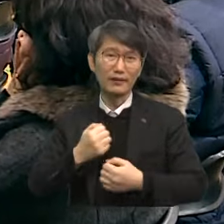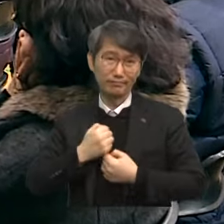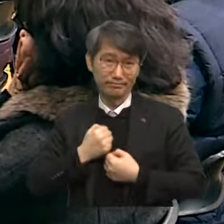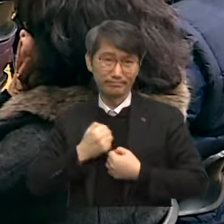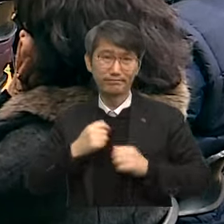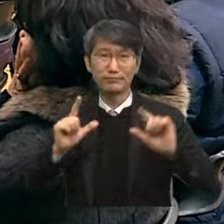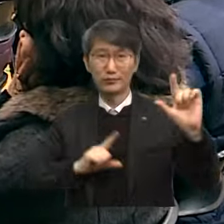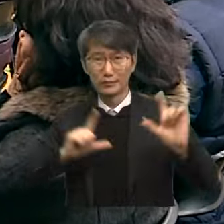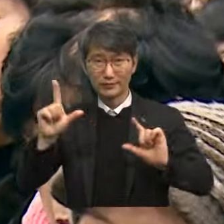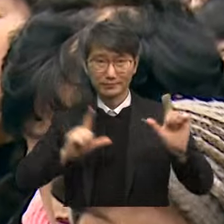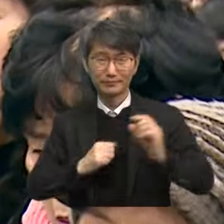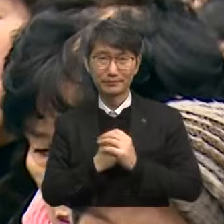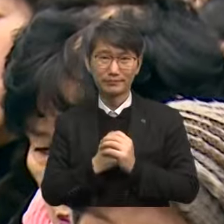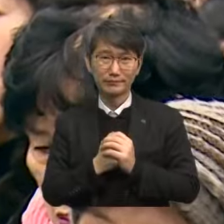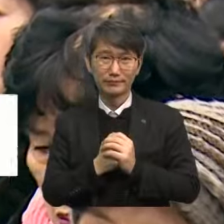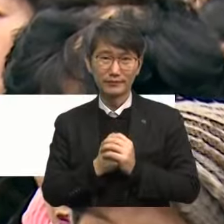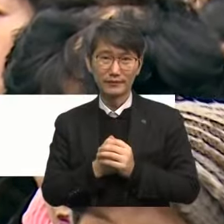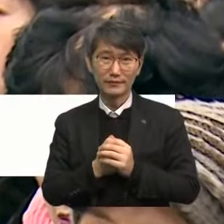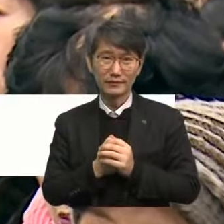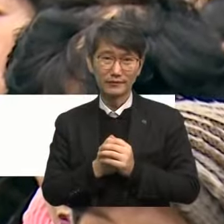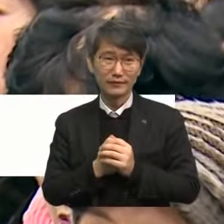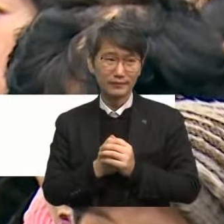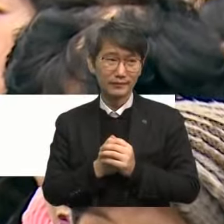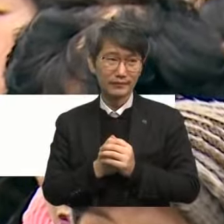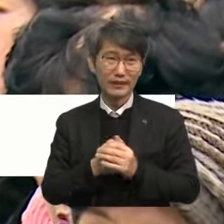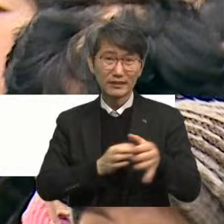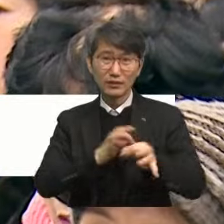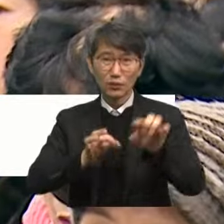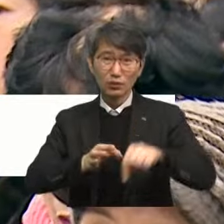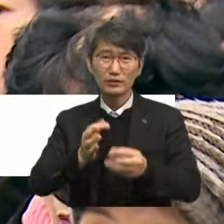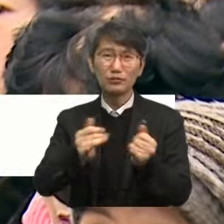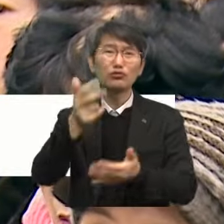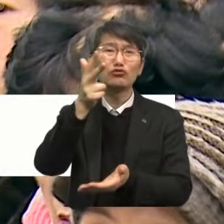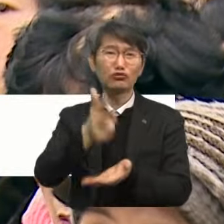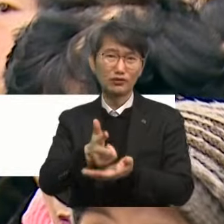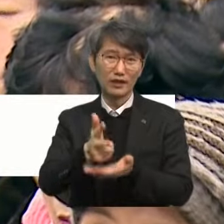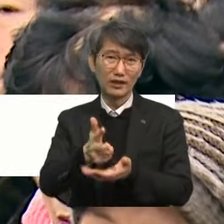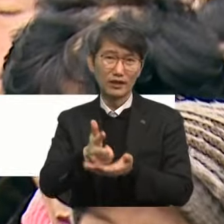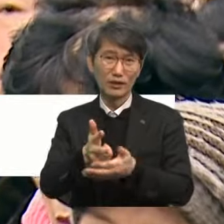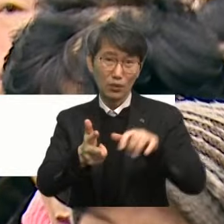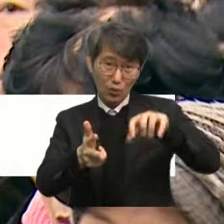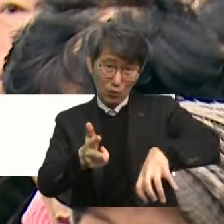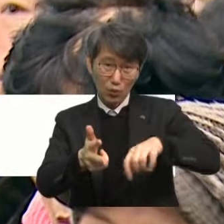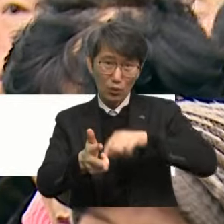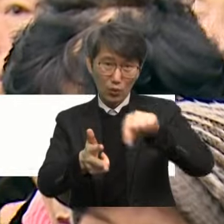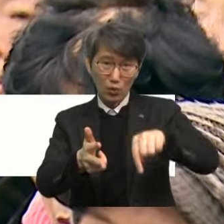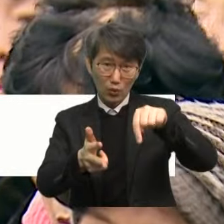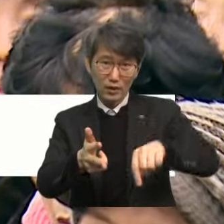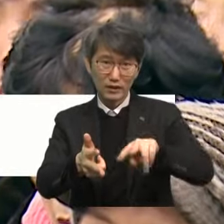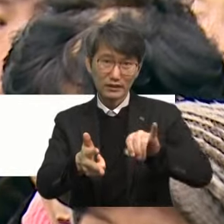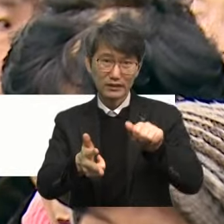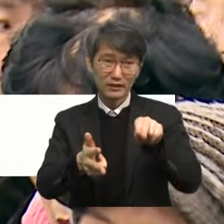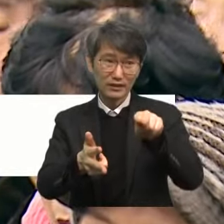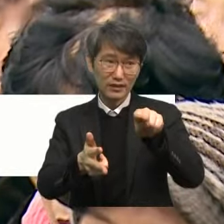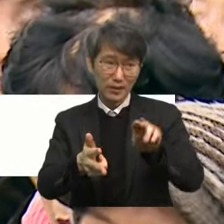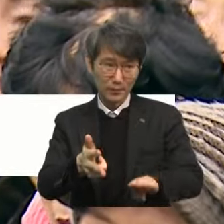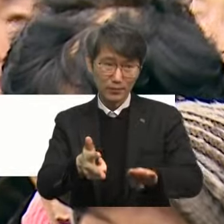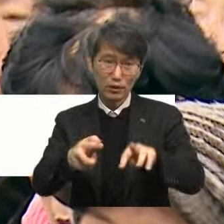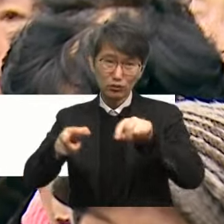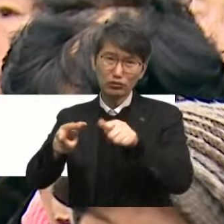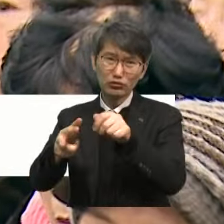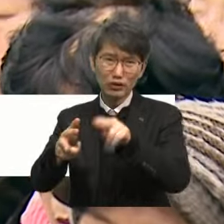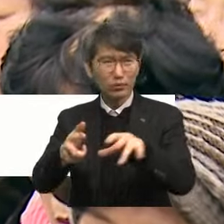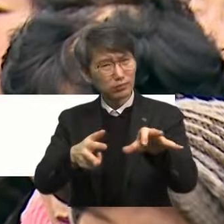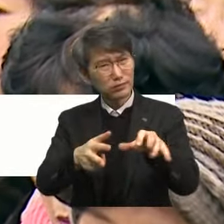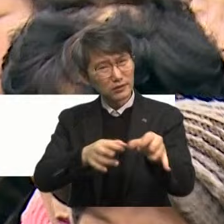신중한 모습입니다. 시장에 오시는 분들이 주차를 할 수 있게 되어 있는 그 신협과 그 수협인가